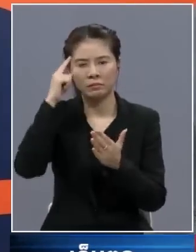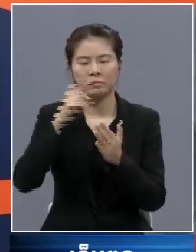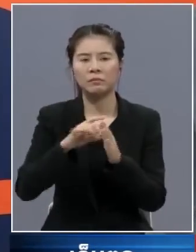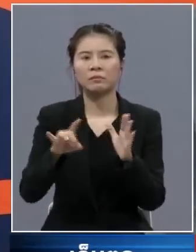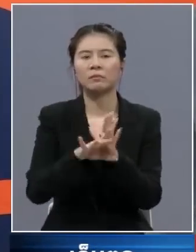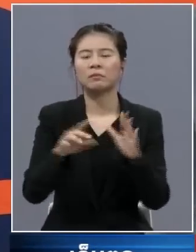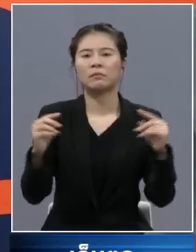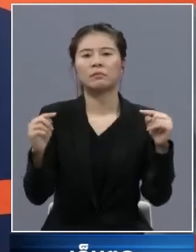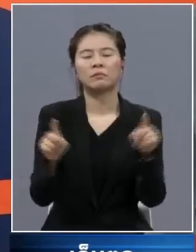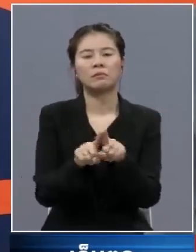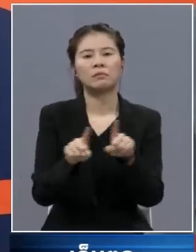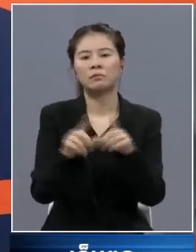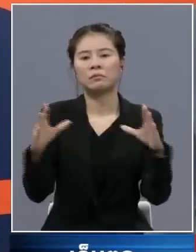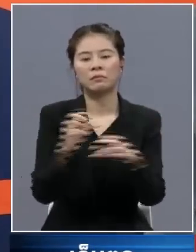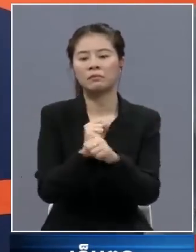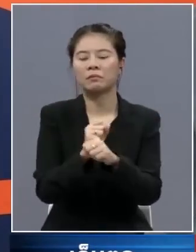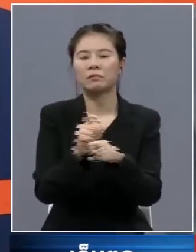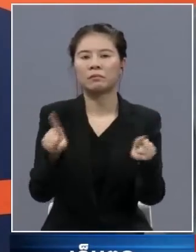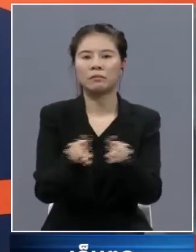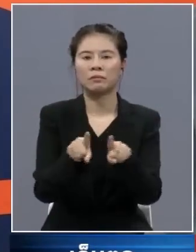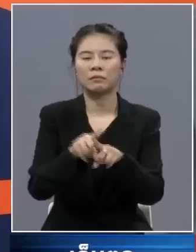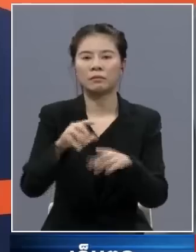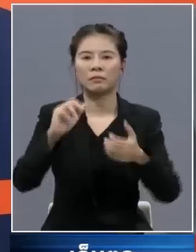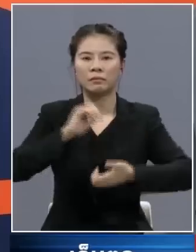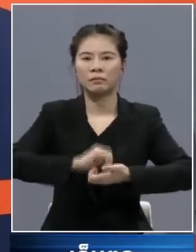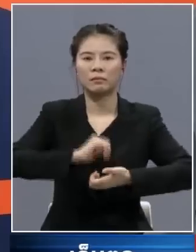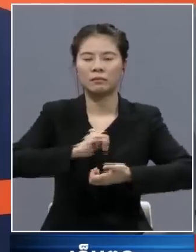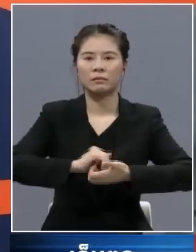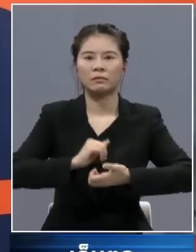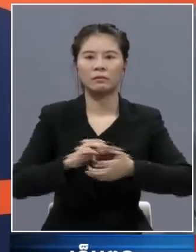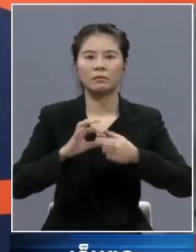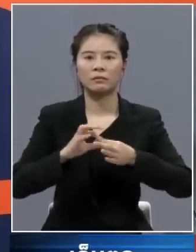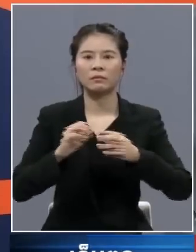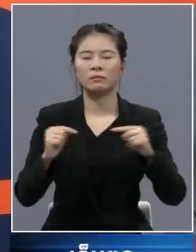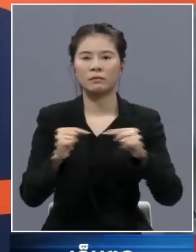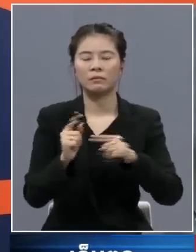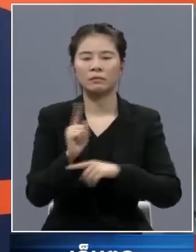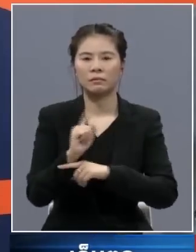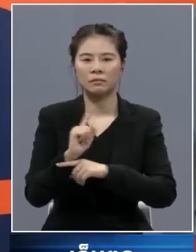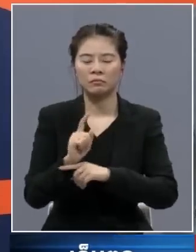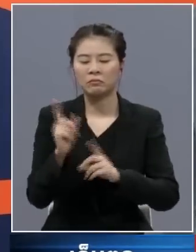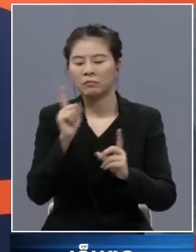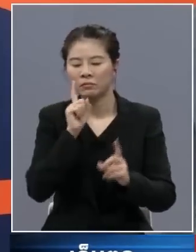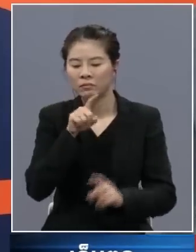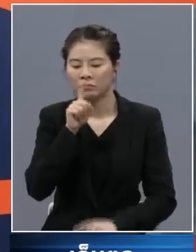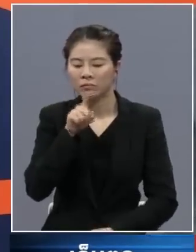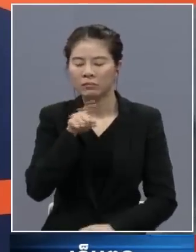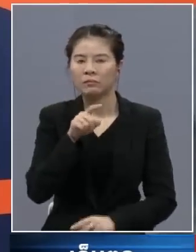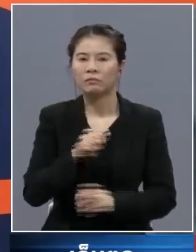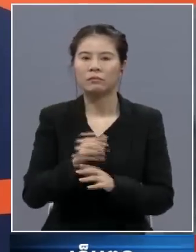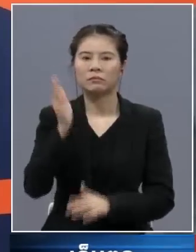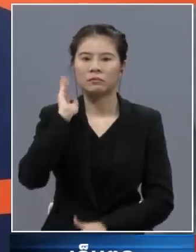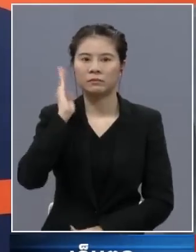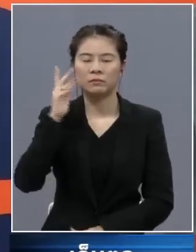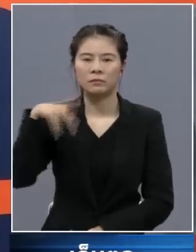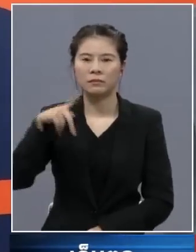ครับ ครับผมถ้าไปดูกันแล้ว MOU เนี่ยได้รับการวิพากษ์วิจารณ์เยอะนะอันนั้นคือในส่วนของคุณปิยบุตรที่มองกันมา